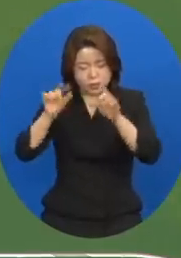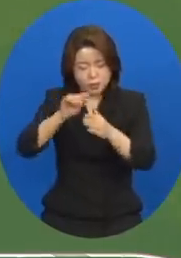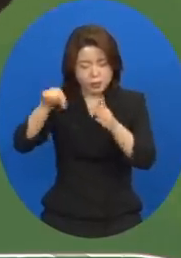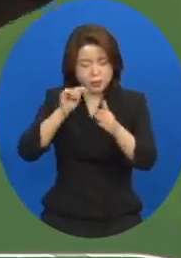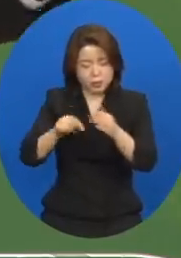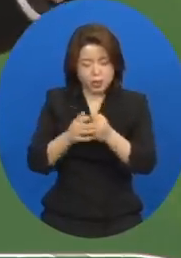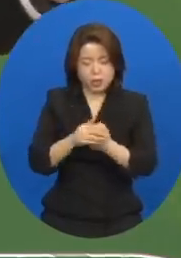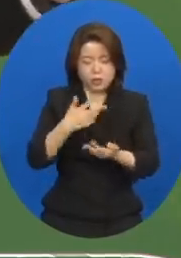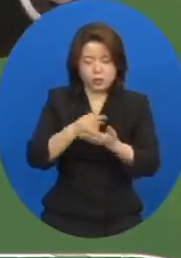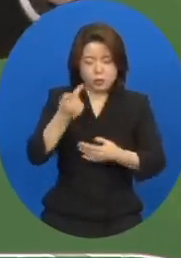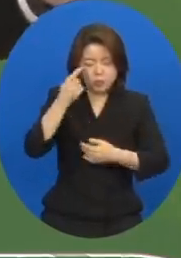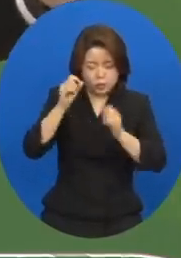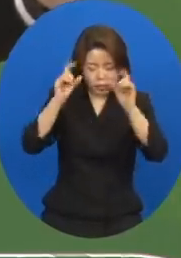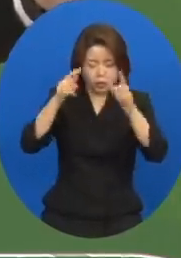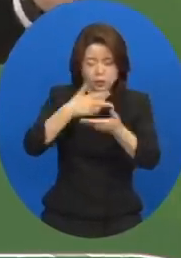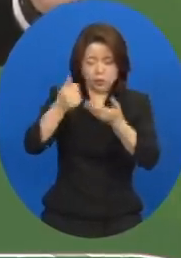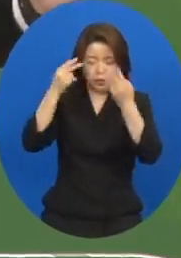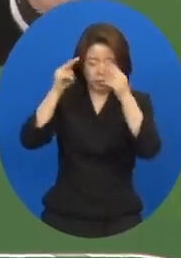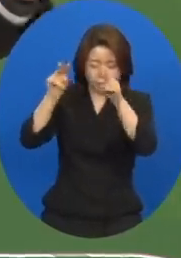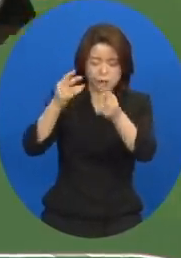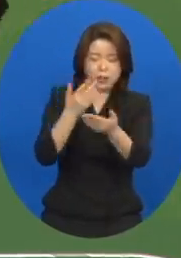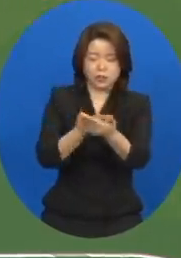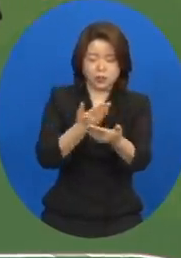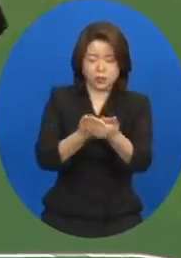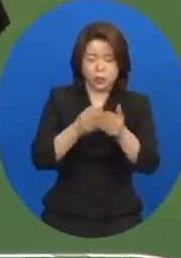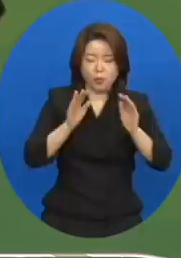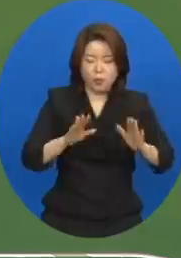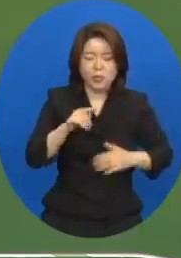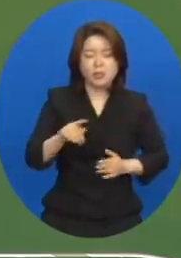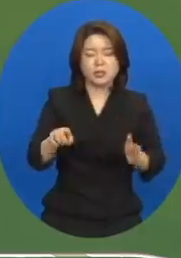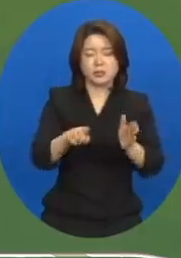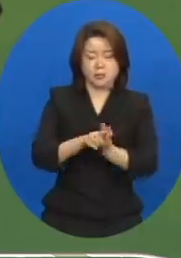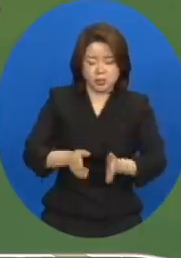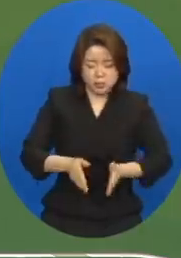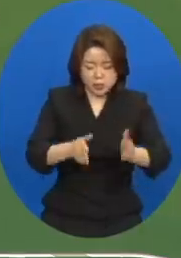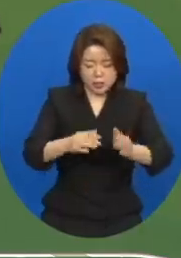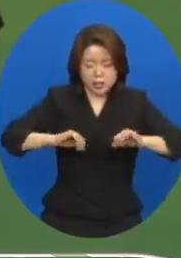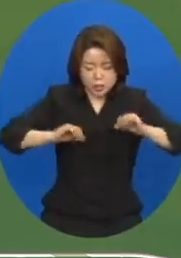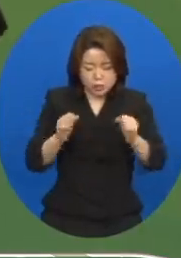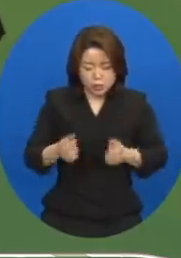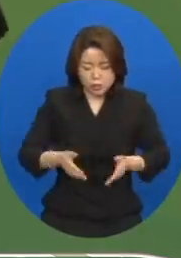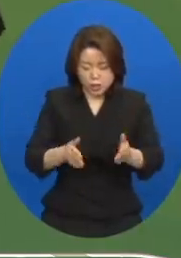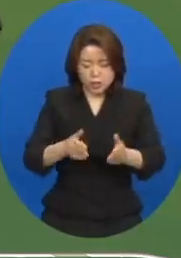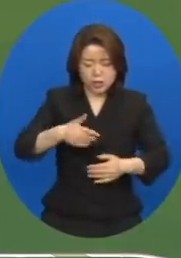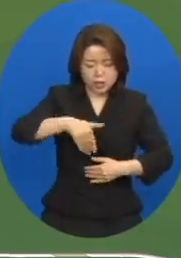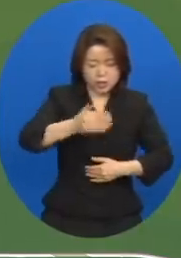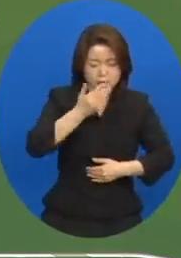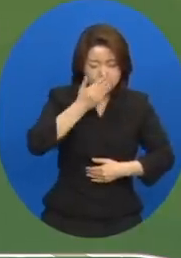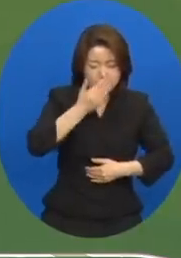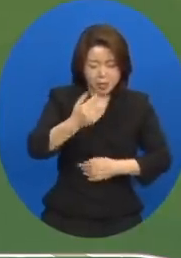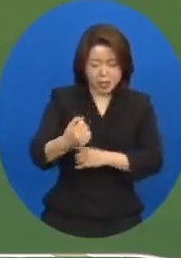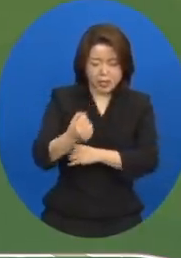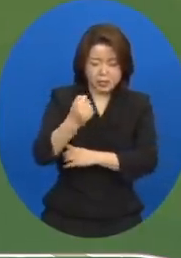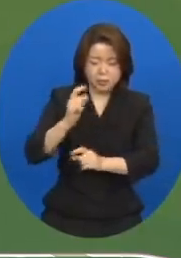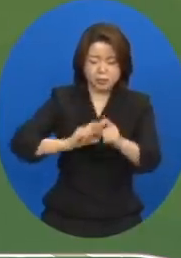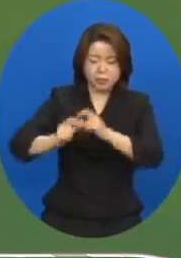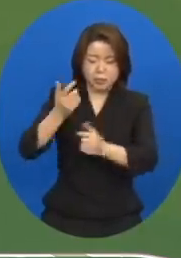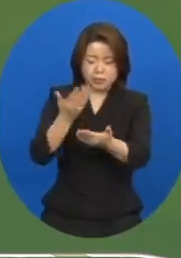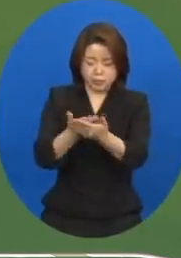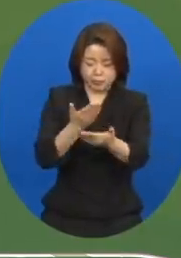주님이 눈을 열어 주를 보게 하시고 오늘도 그 믿음의 길, 그 순종의 길을 갈 수 있는 힘을 더하여